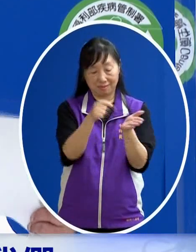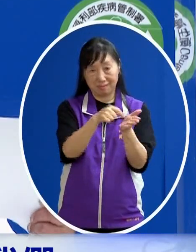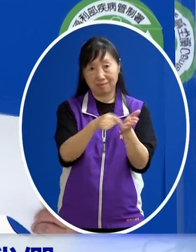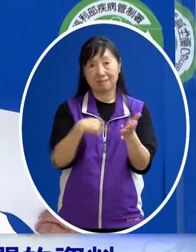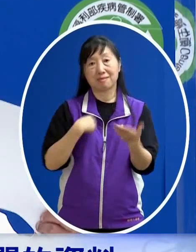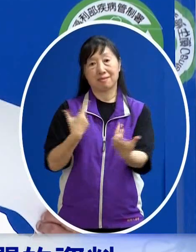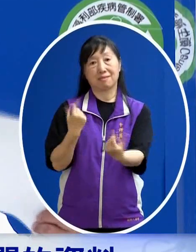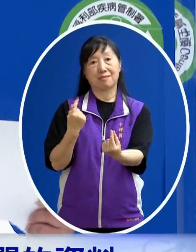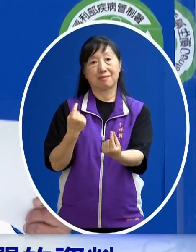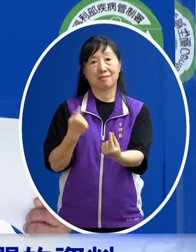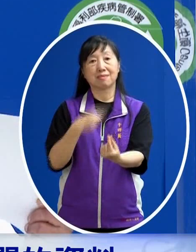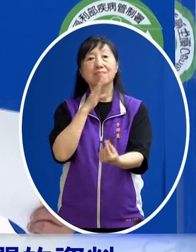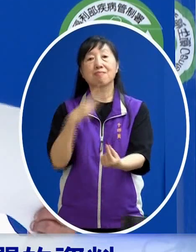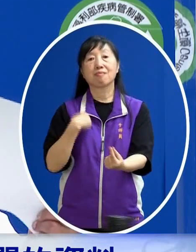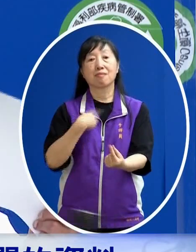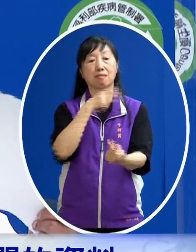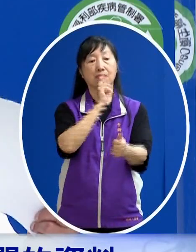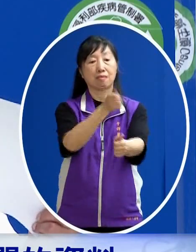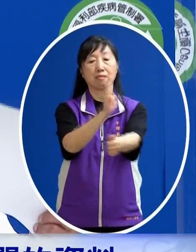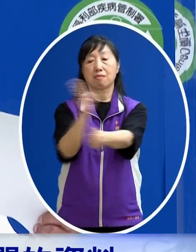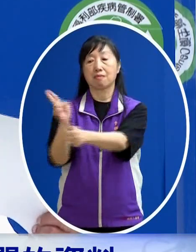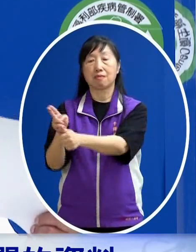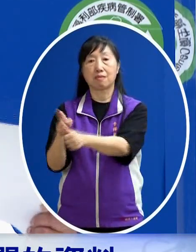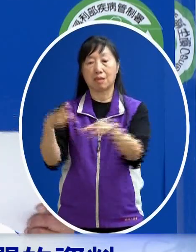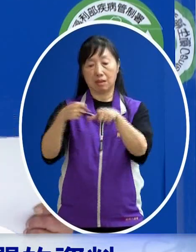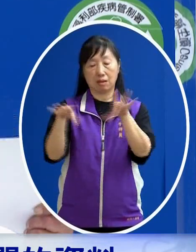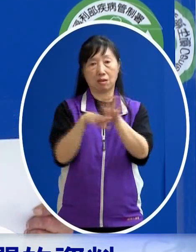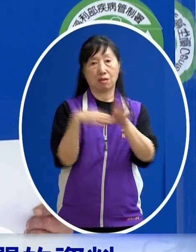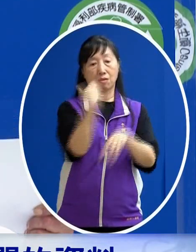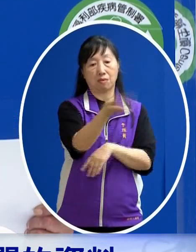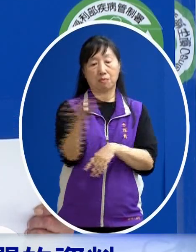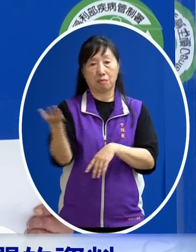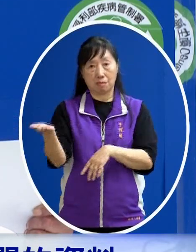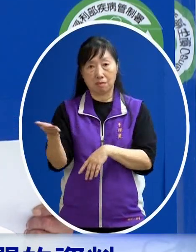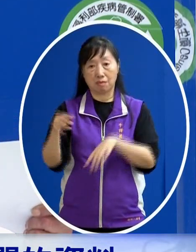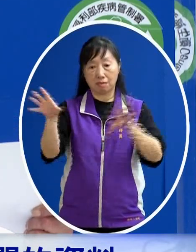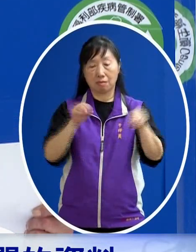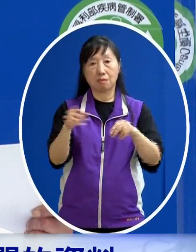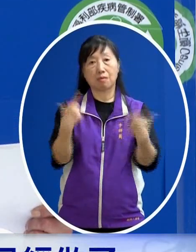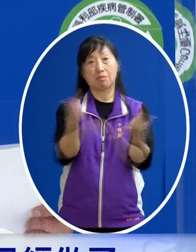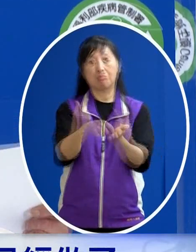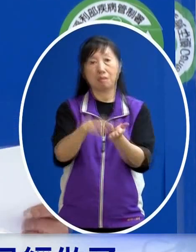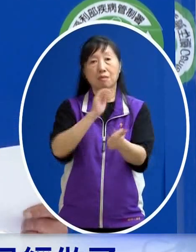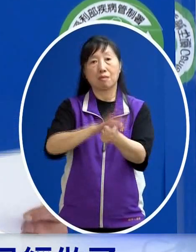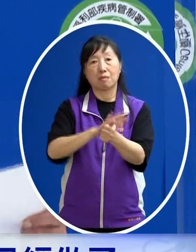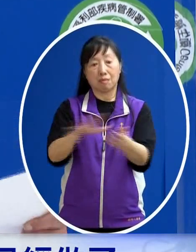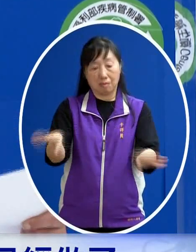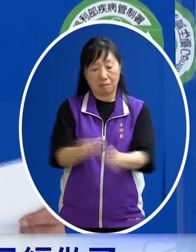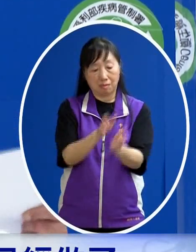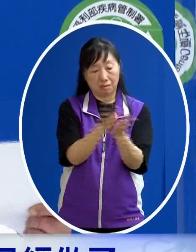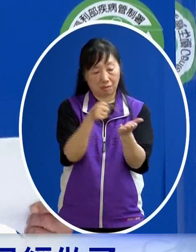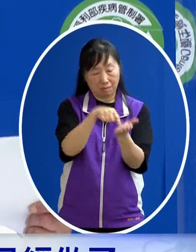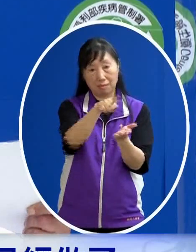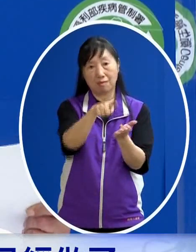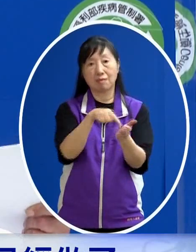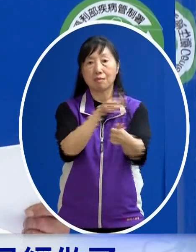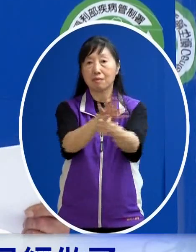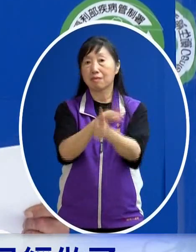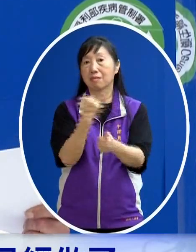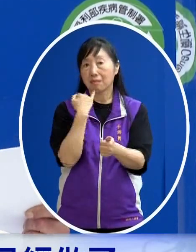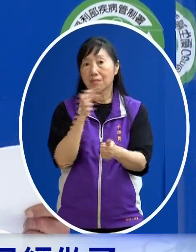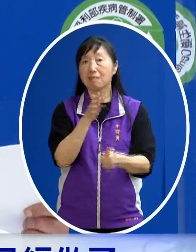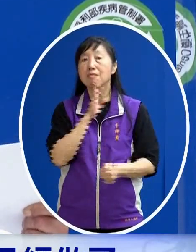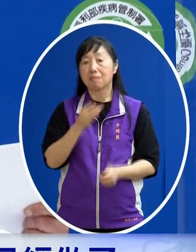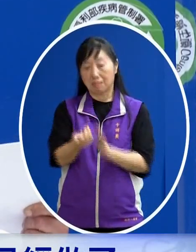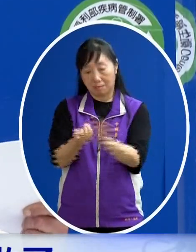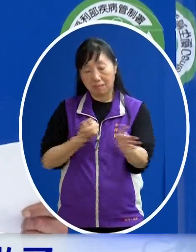我们发放下去的一些公文的相关的资料，那予以汇整，但基本上中央都已经